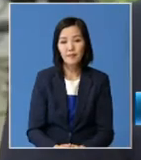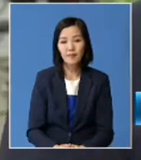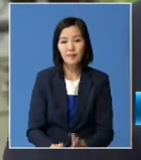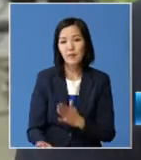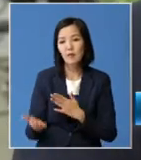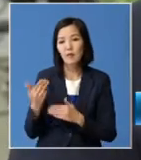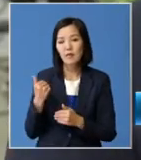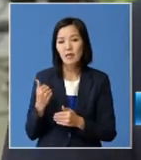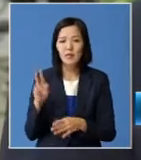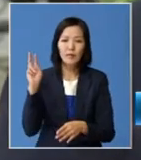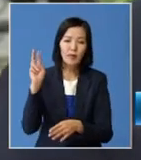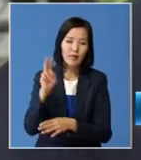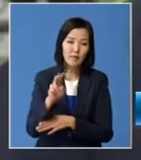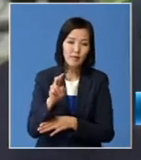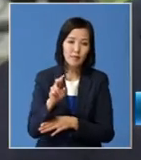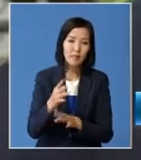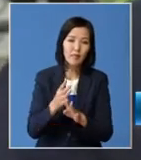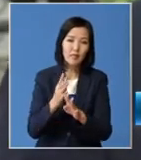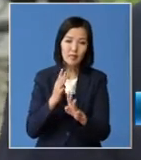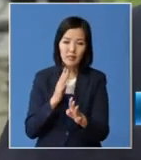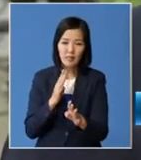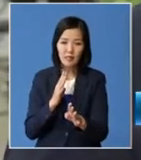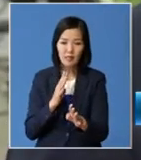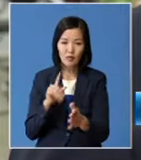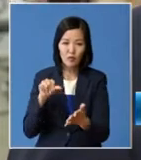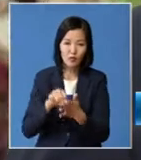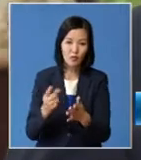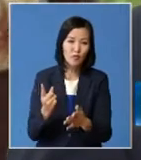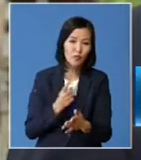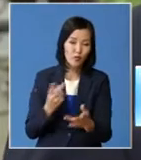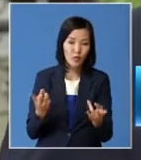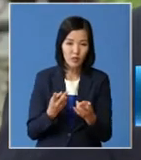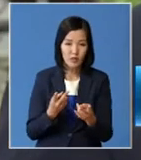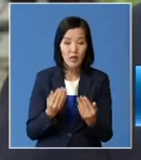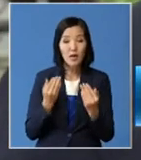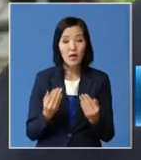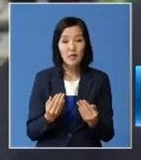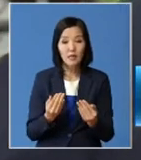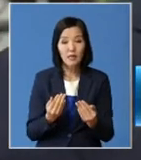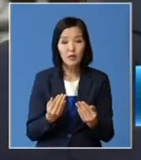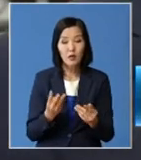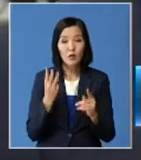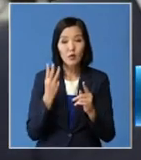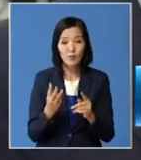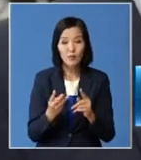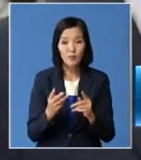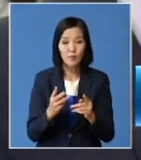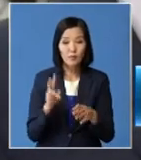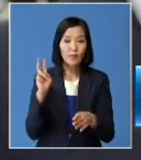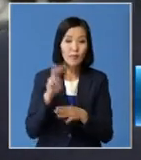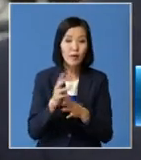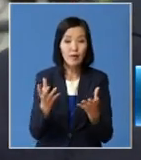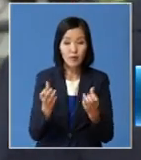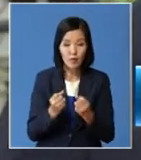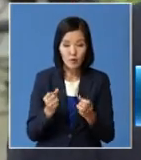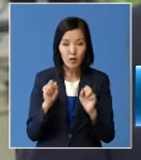Баяғыда барып кезекте тұрып не қажет, қазіргі таңда біз ол үш жолмен алуға болады, архивтік анықтаманы оны барып алуға болады,